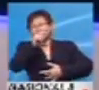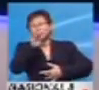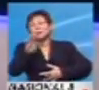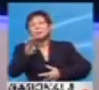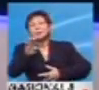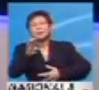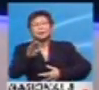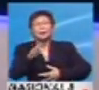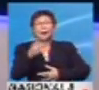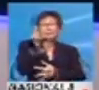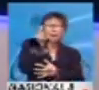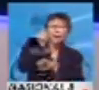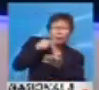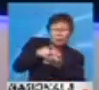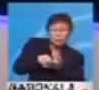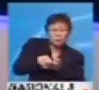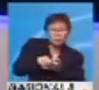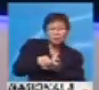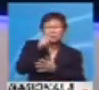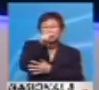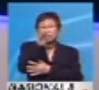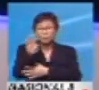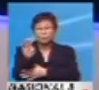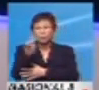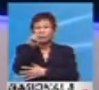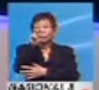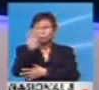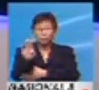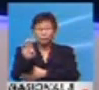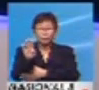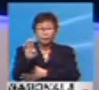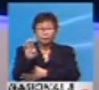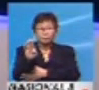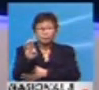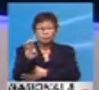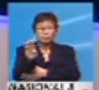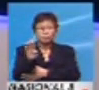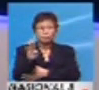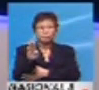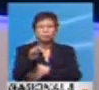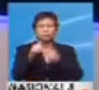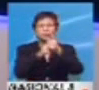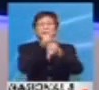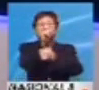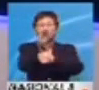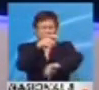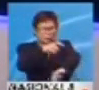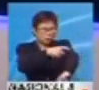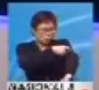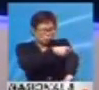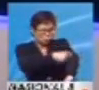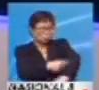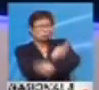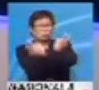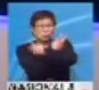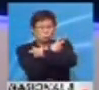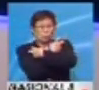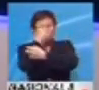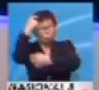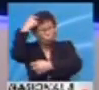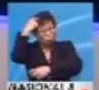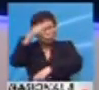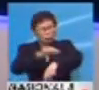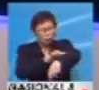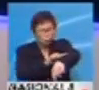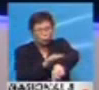dan TB baru-baru ini atau TV full money merupakan case tertinggi diikuti TB tulang TV otak TB kulit